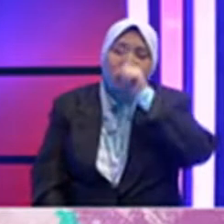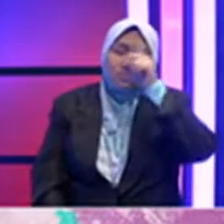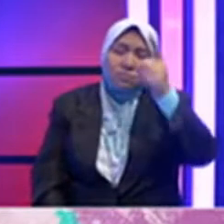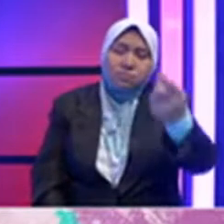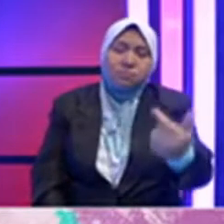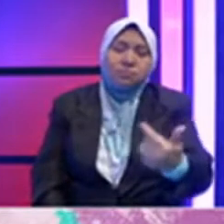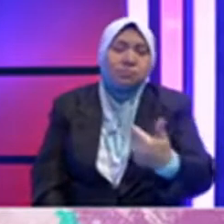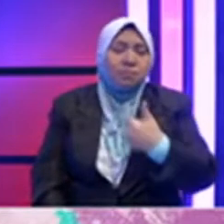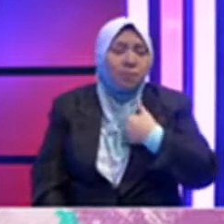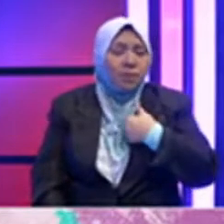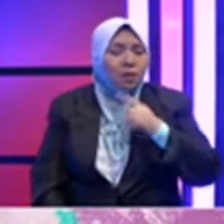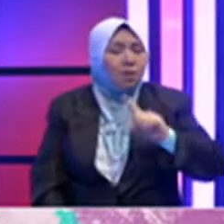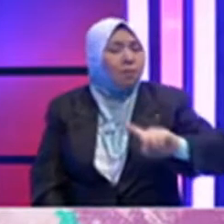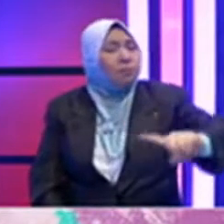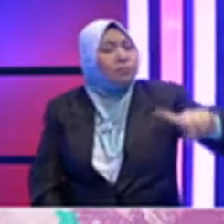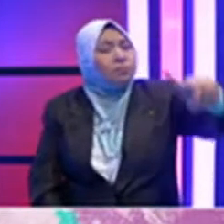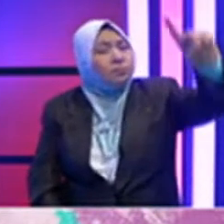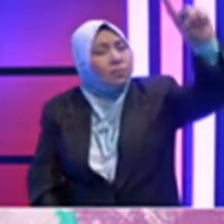إنه